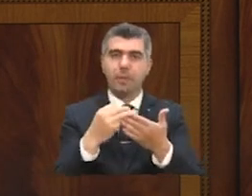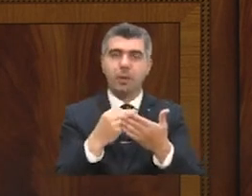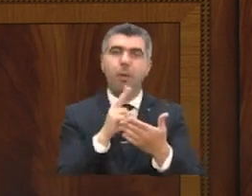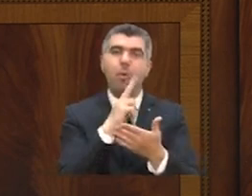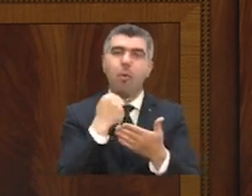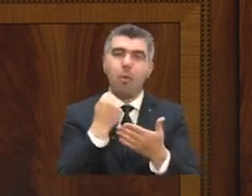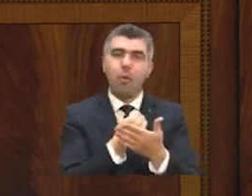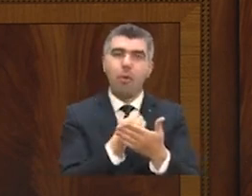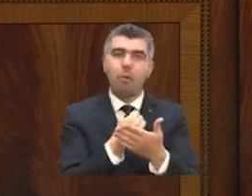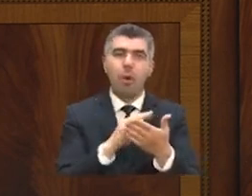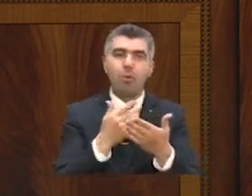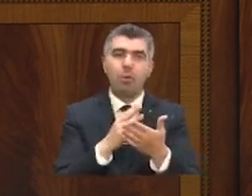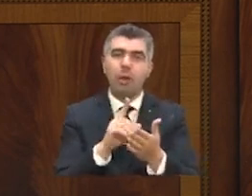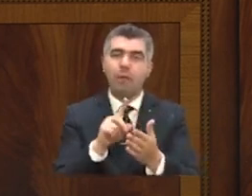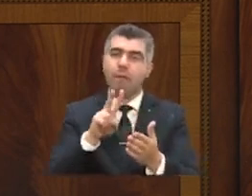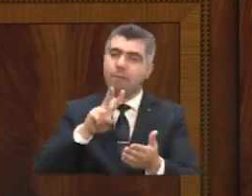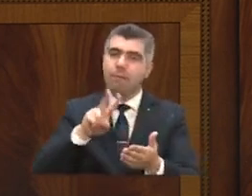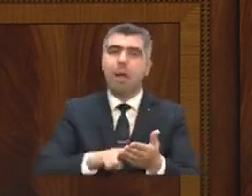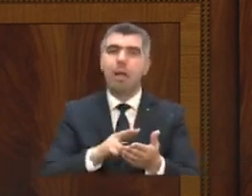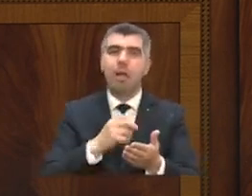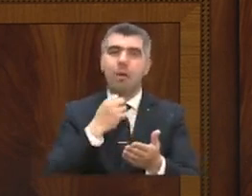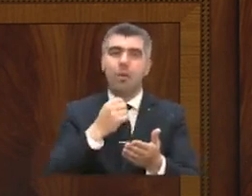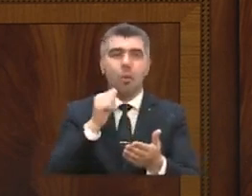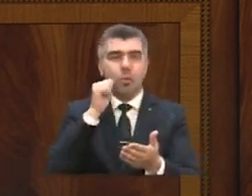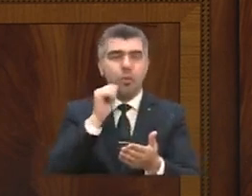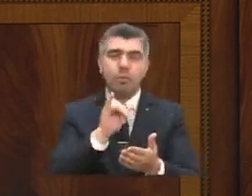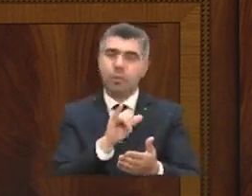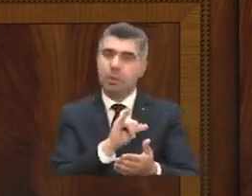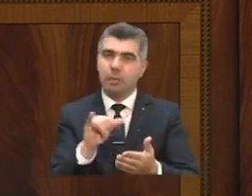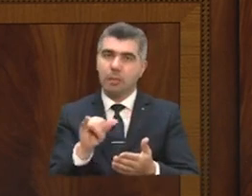الصدق والواقعية. ونحن على وعي